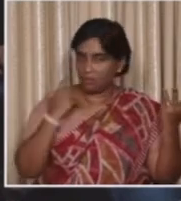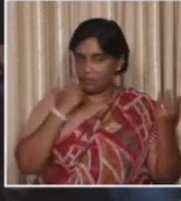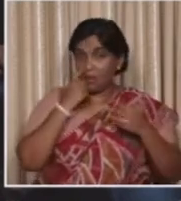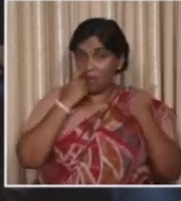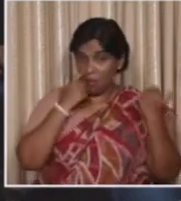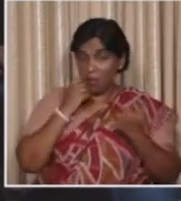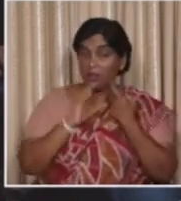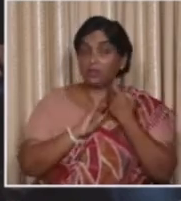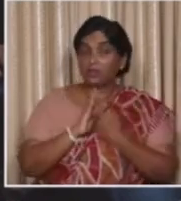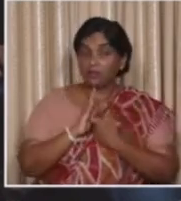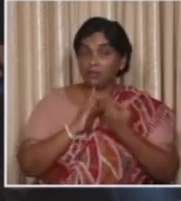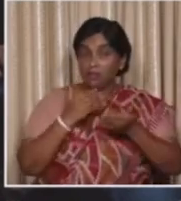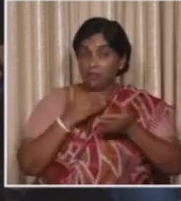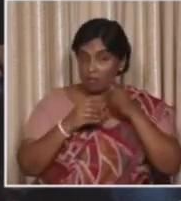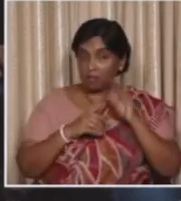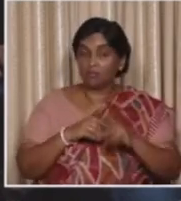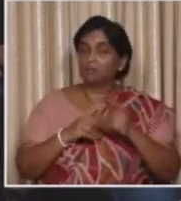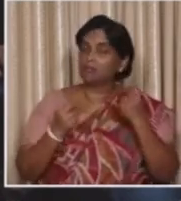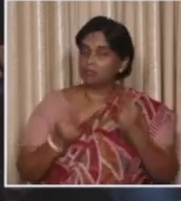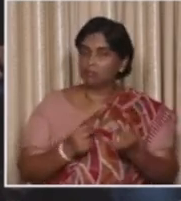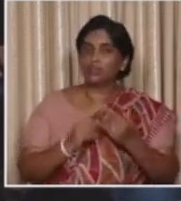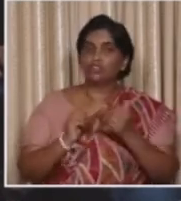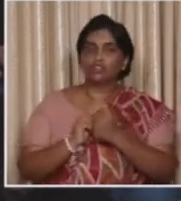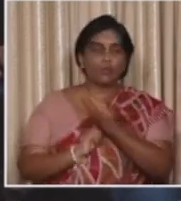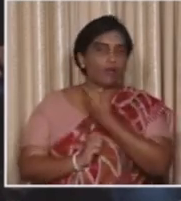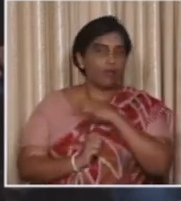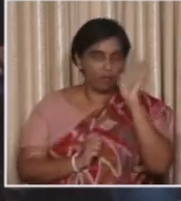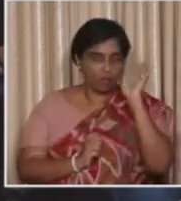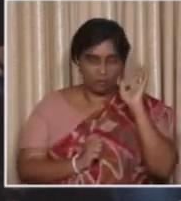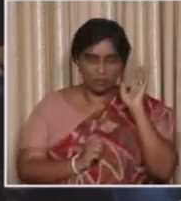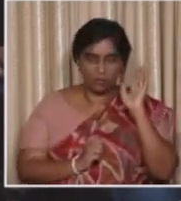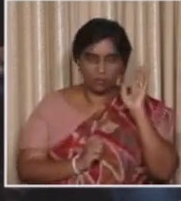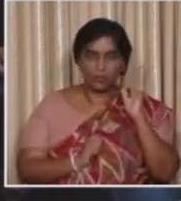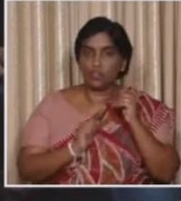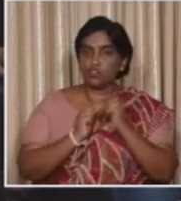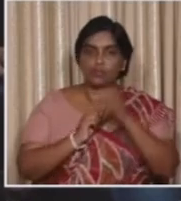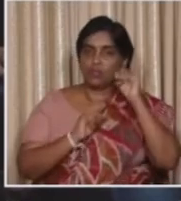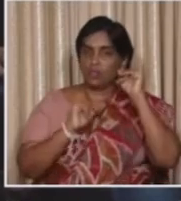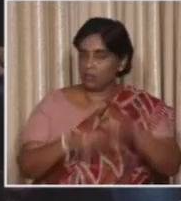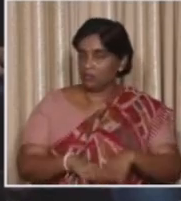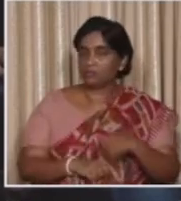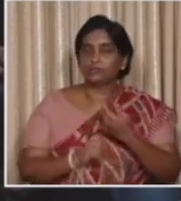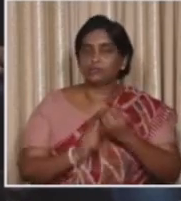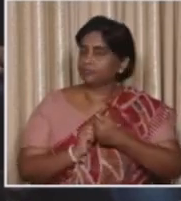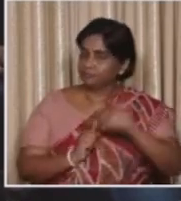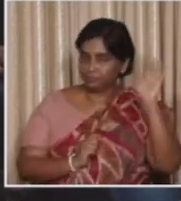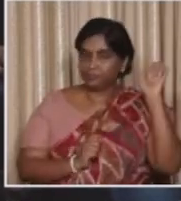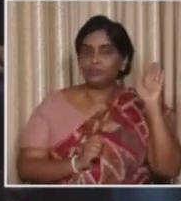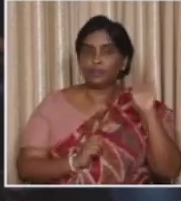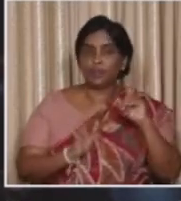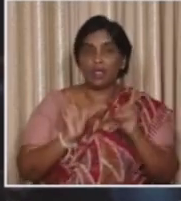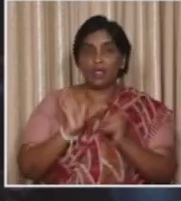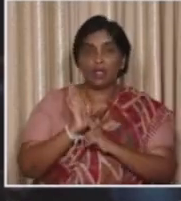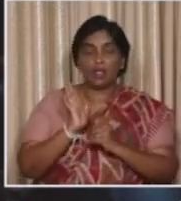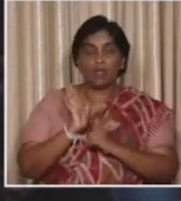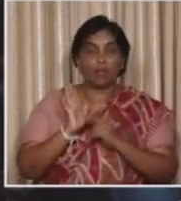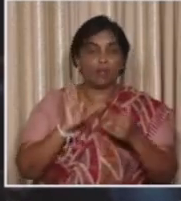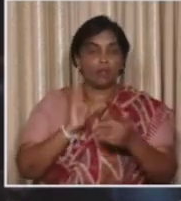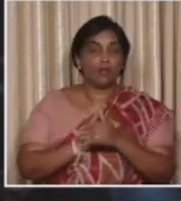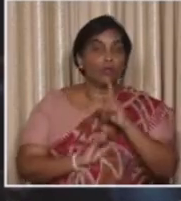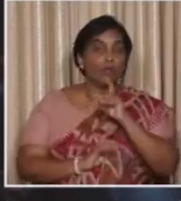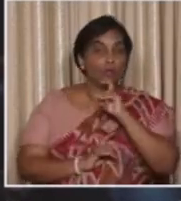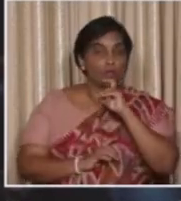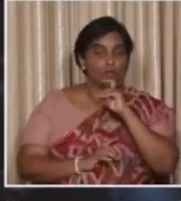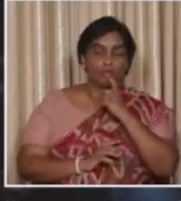අලුත්ම තත්ත්වය තමයි එහෙම හදාගන්න ගියොත් වහම රස්සාවෙන් එළියට දානවා. ජොබ් එක නැති කරනවා. ඉස්සර නම් කම්කරු උසාවියට ගිහිල්ලා